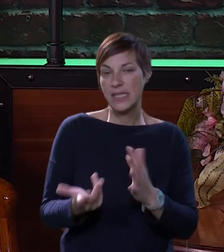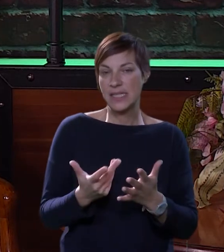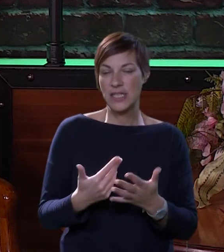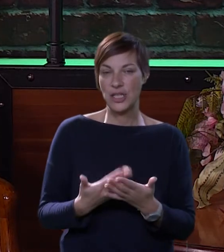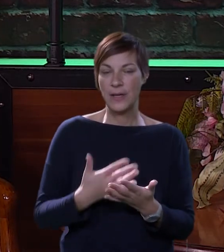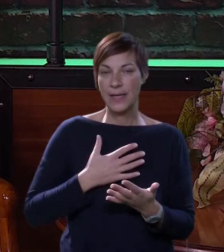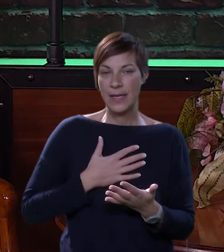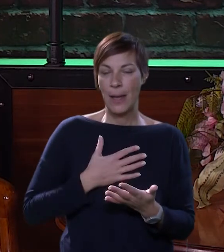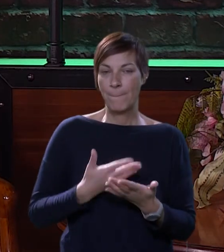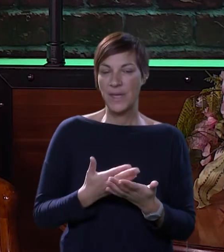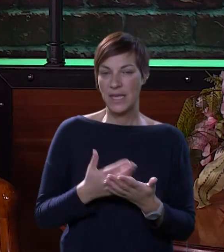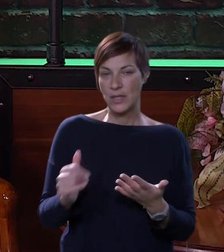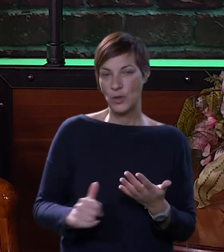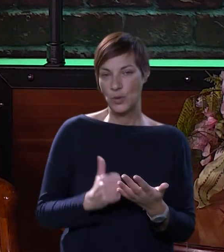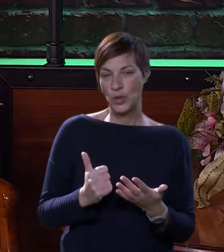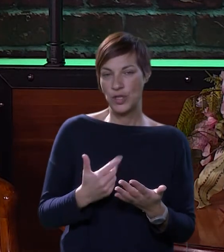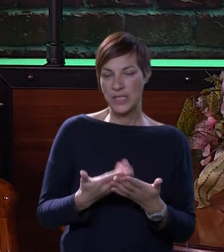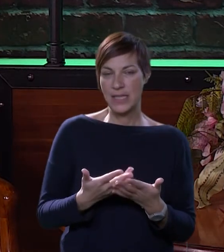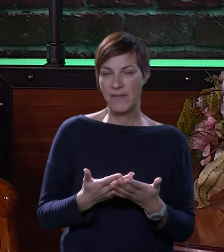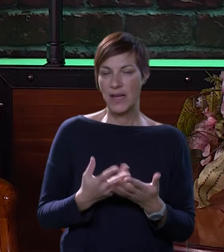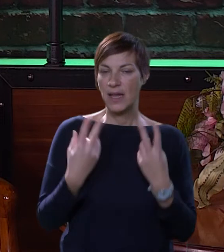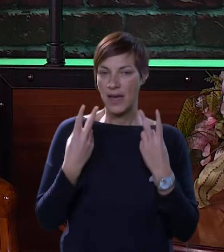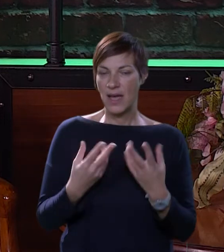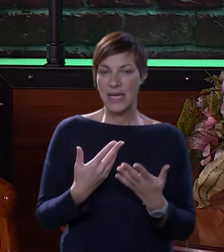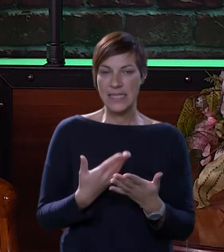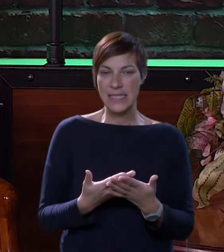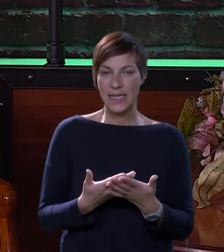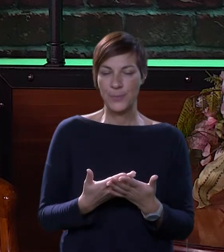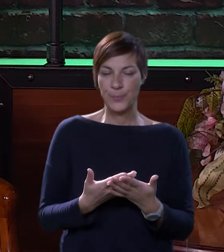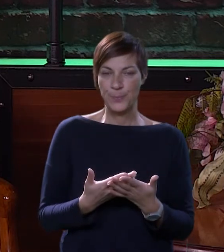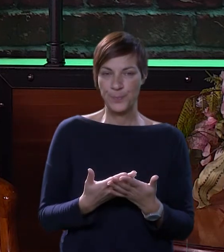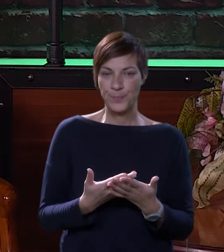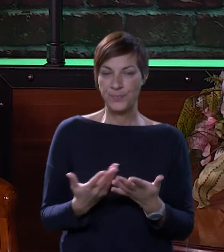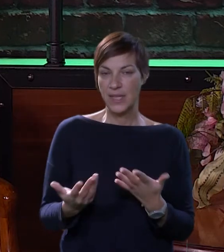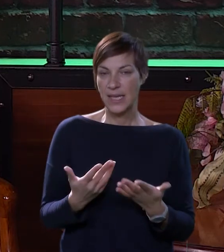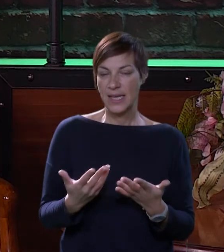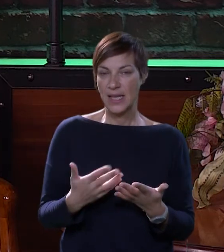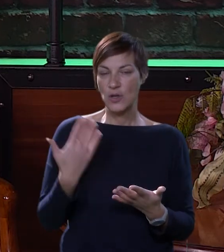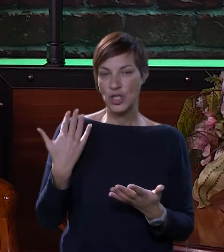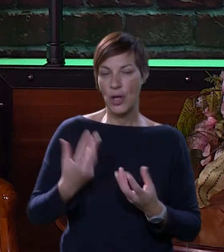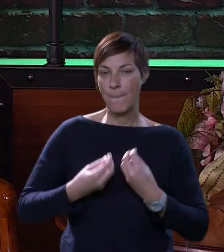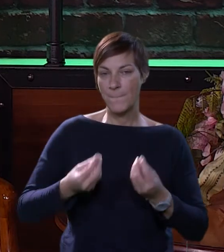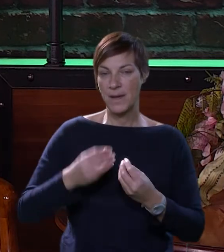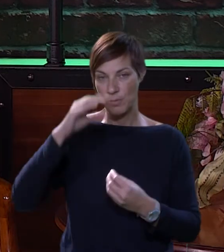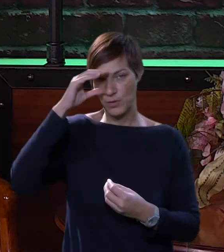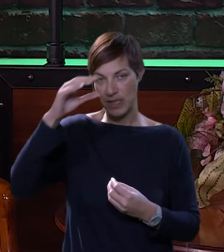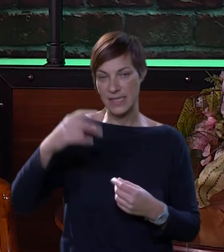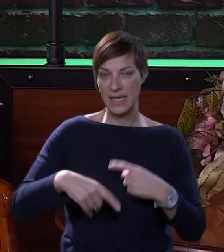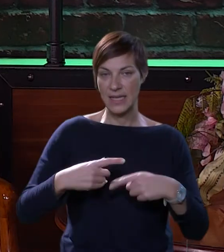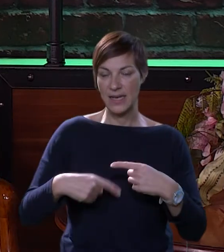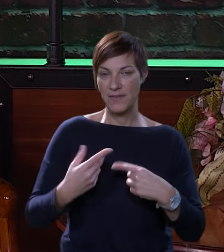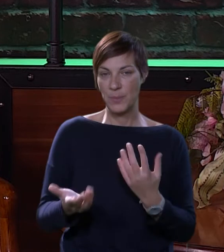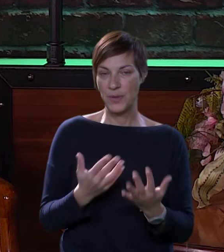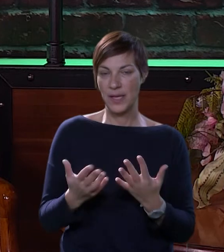Iako ja bih i tu još stavila naglasak, kao i kao što je i preporuka za gledanje filmova